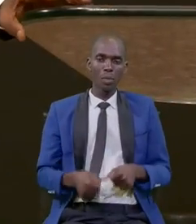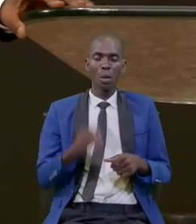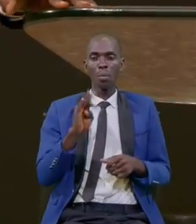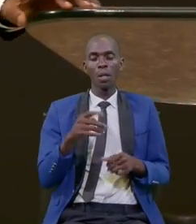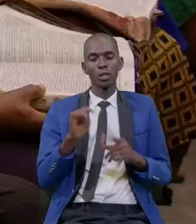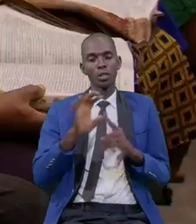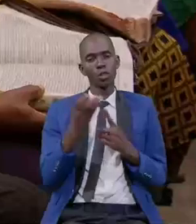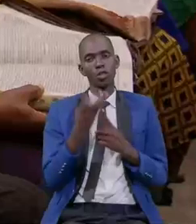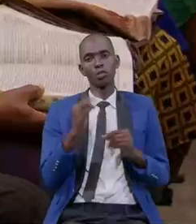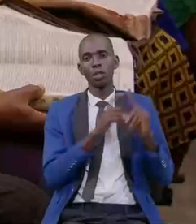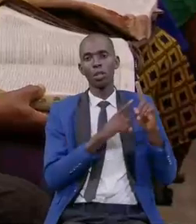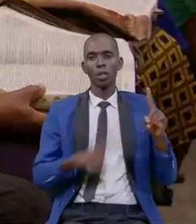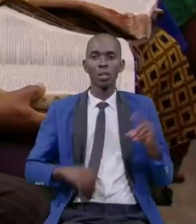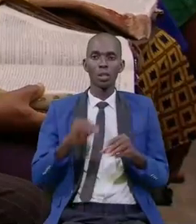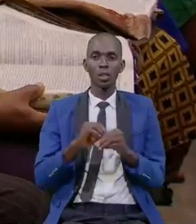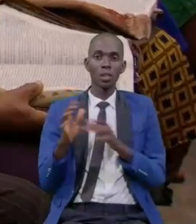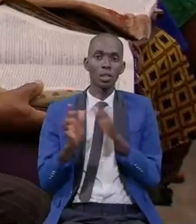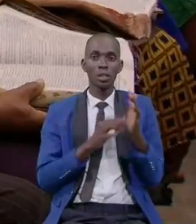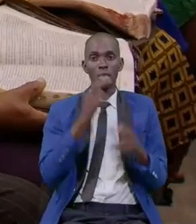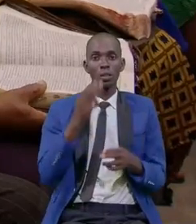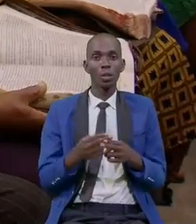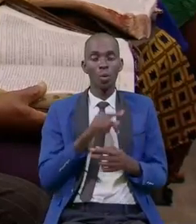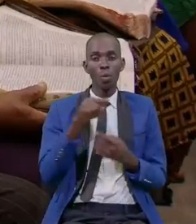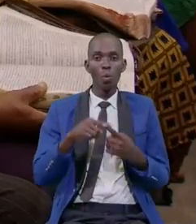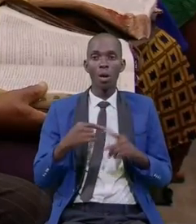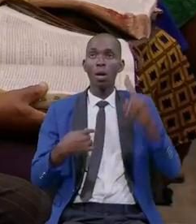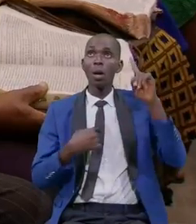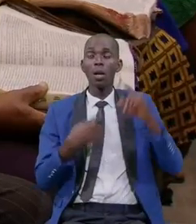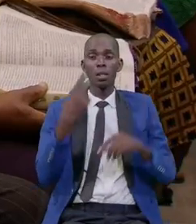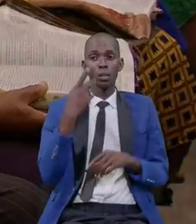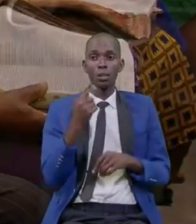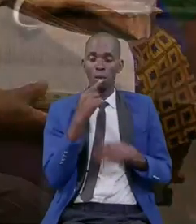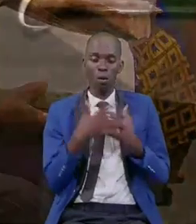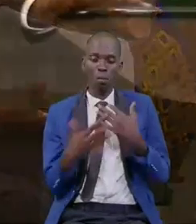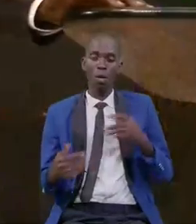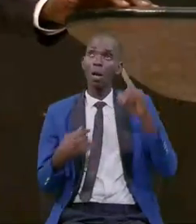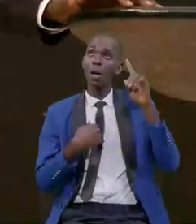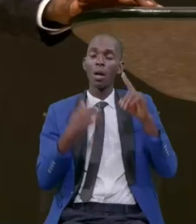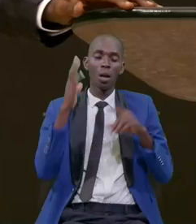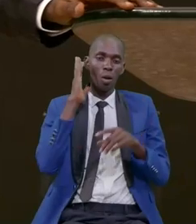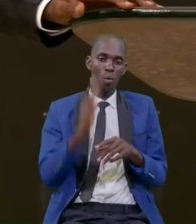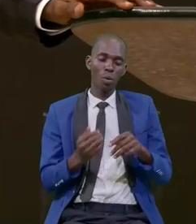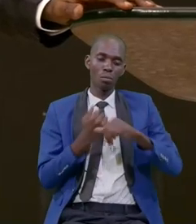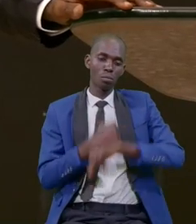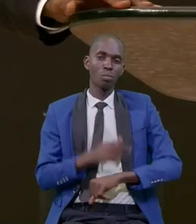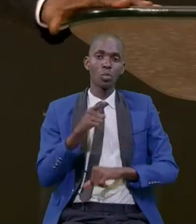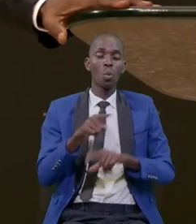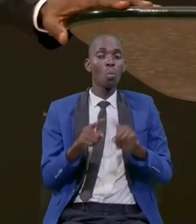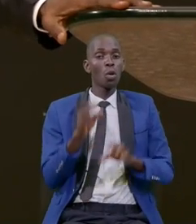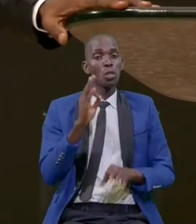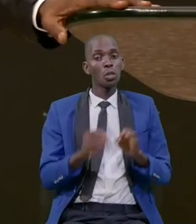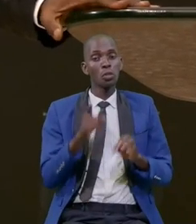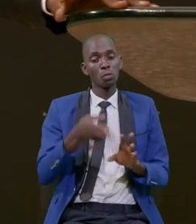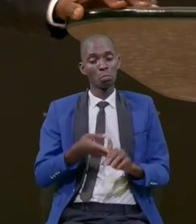nom de Jésus. Je verrai le sang, je passerai pas dessus vous. Mais si tu